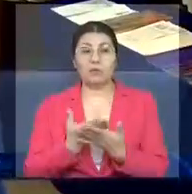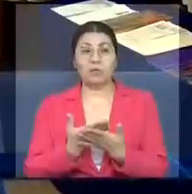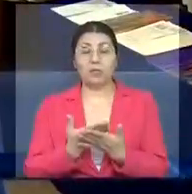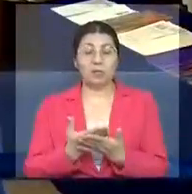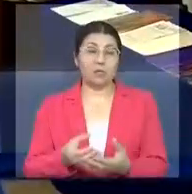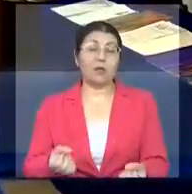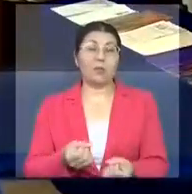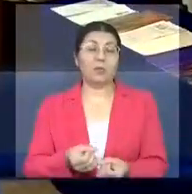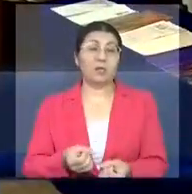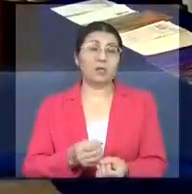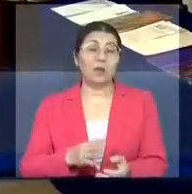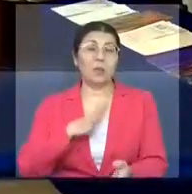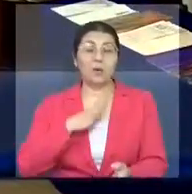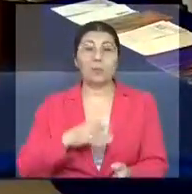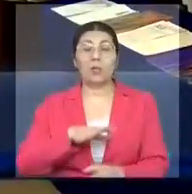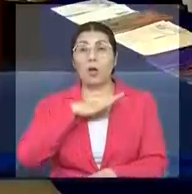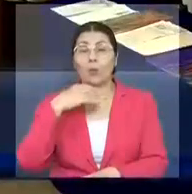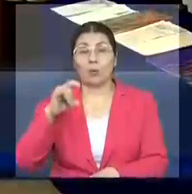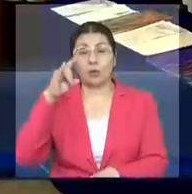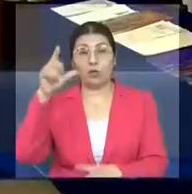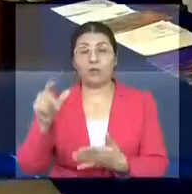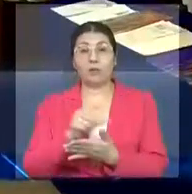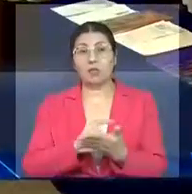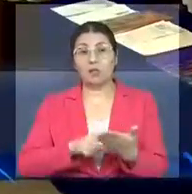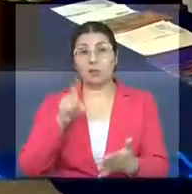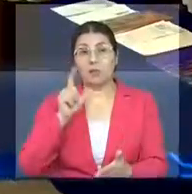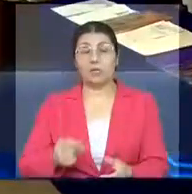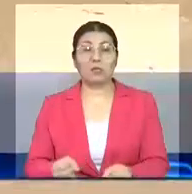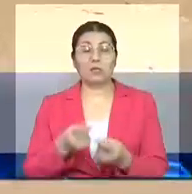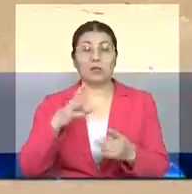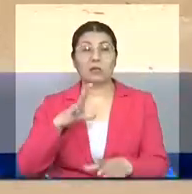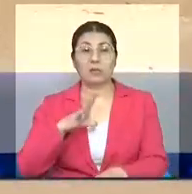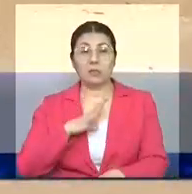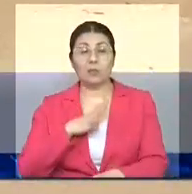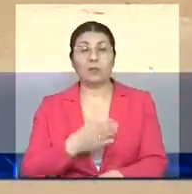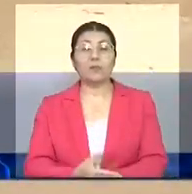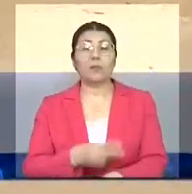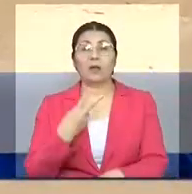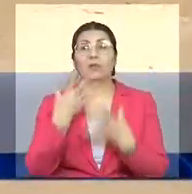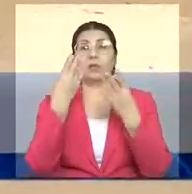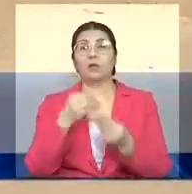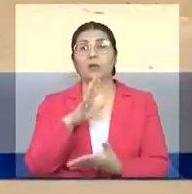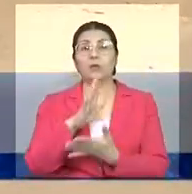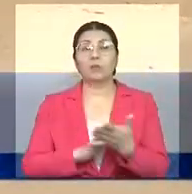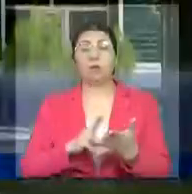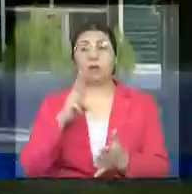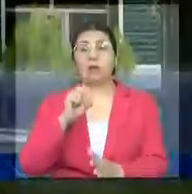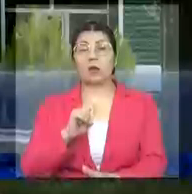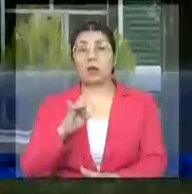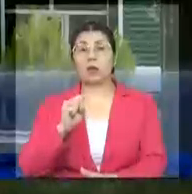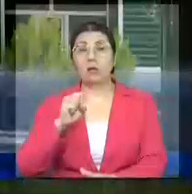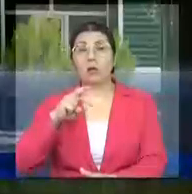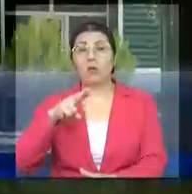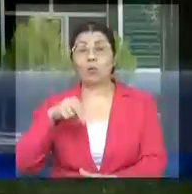известные писатели. Поэтому Жаркамыс имеет особое значение для наших гостей. Второй день поездки в район продолжился в караулке Льды. Жители